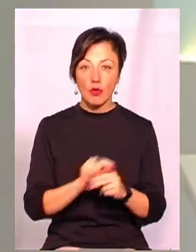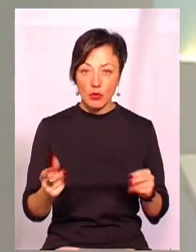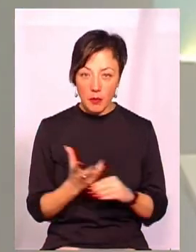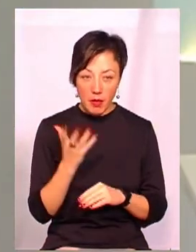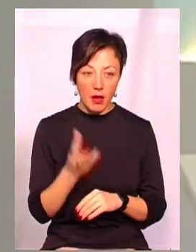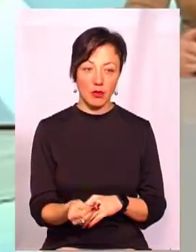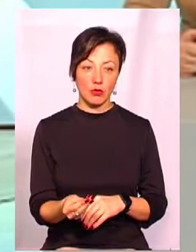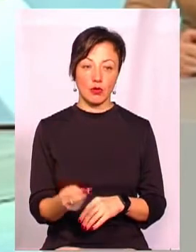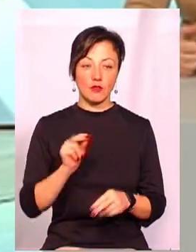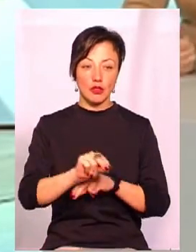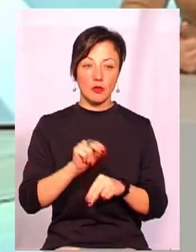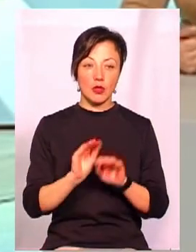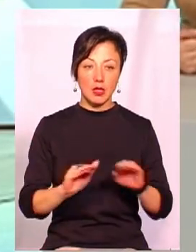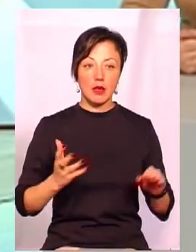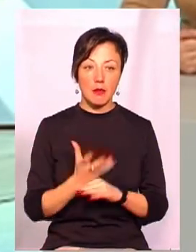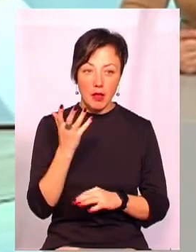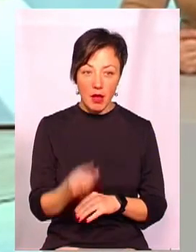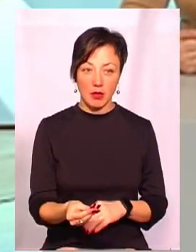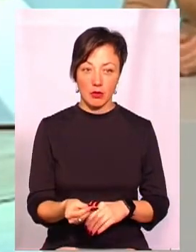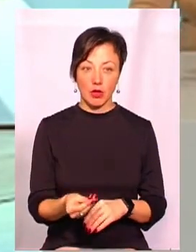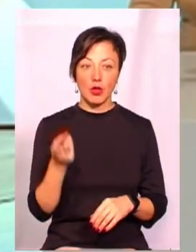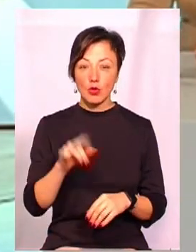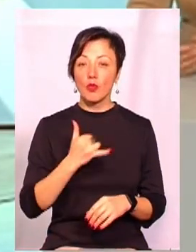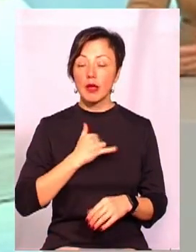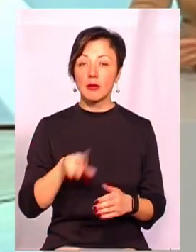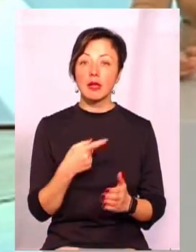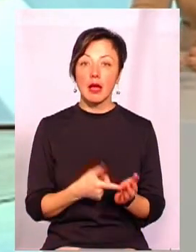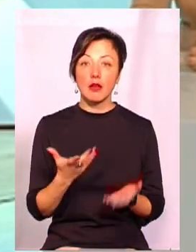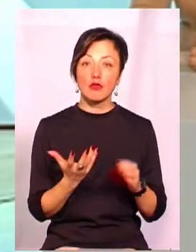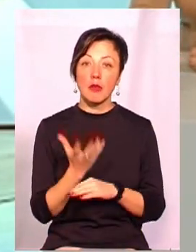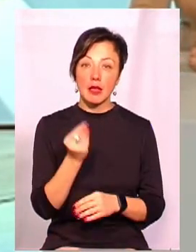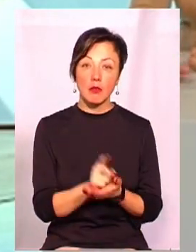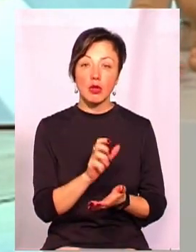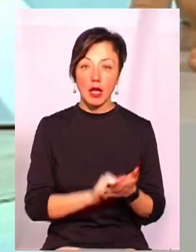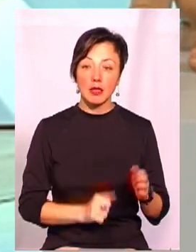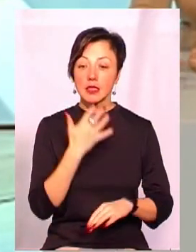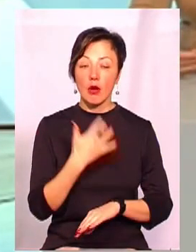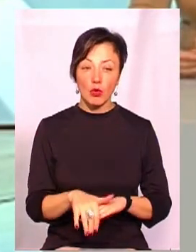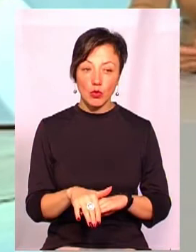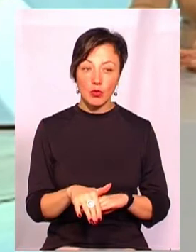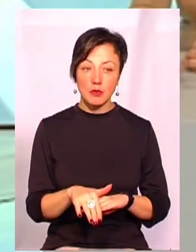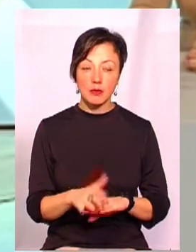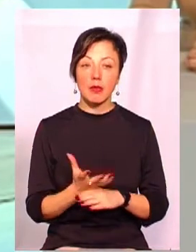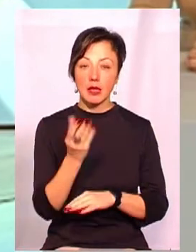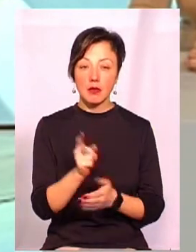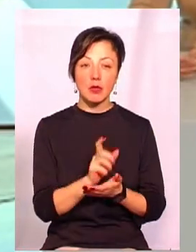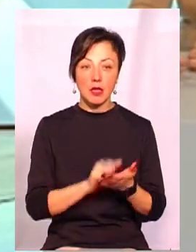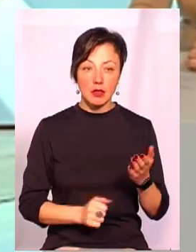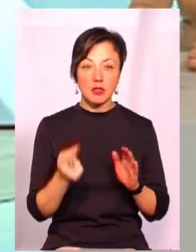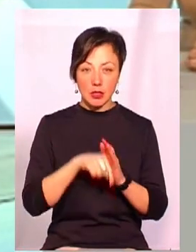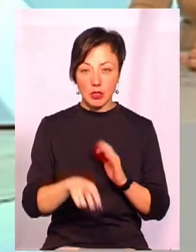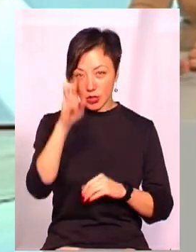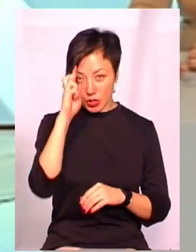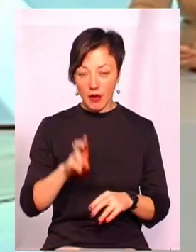лікуємося платно, вчимо дітей платно. Тоді в мене питання, якщо платник податків за кордоном платить податки,